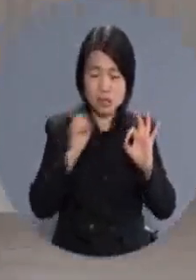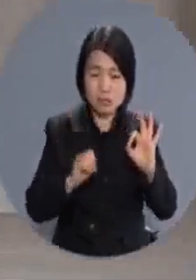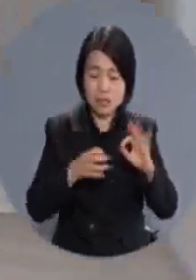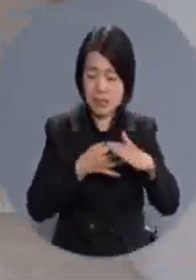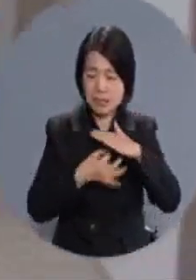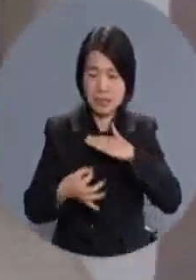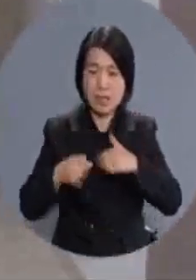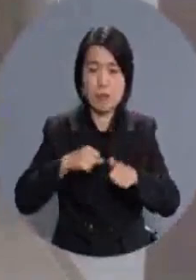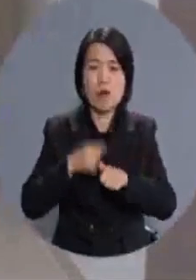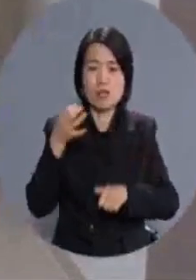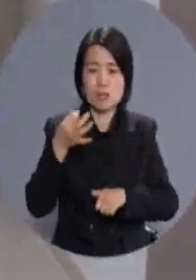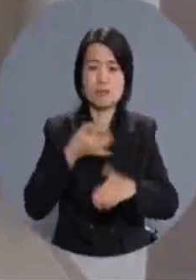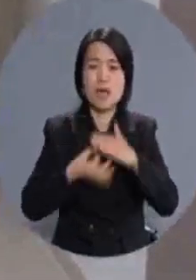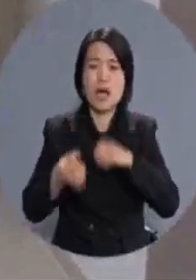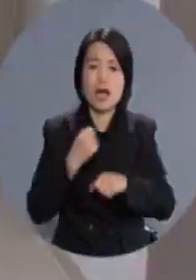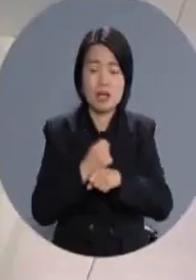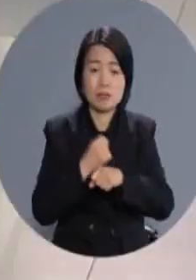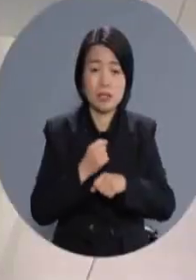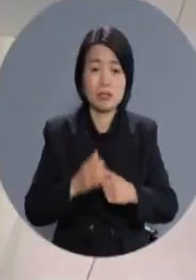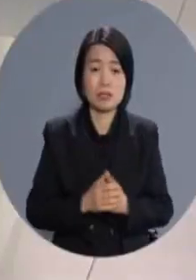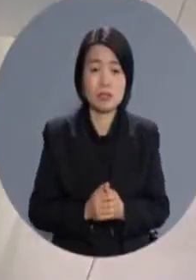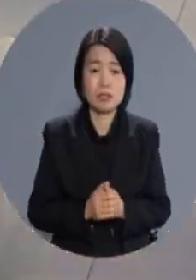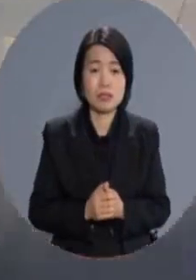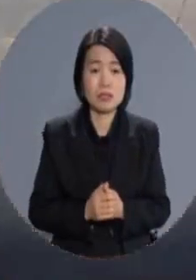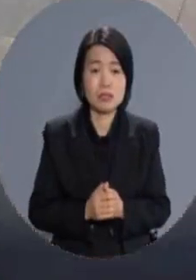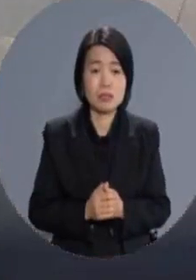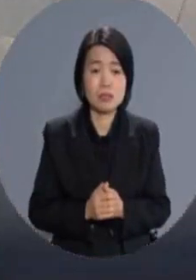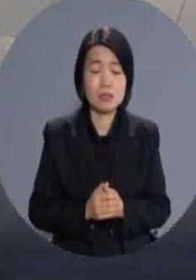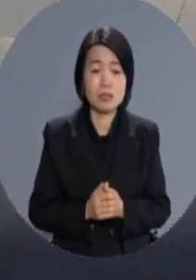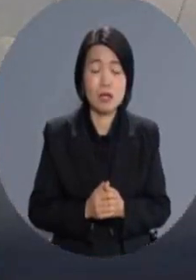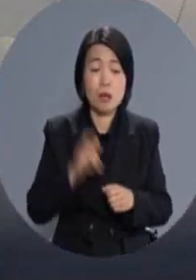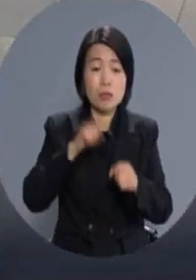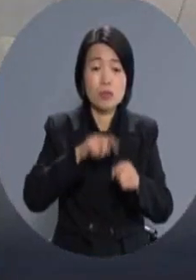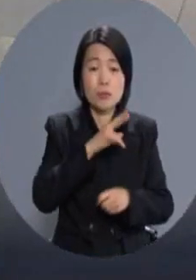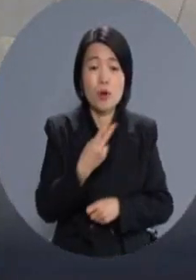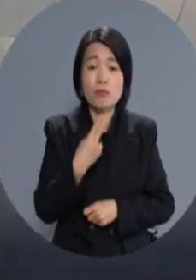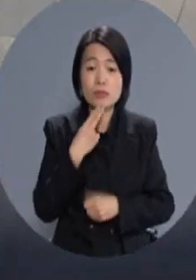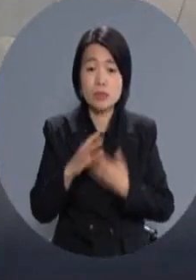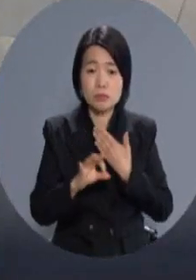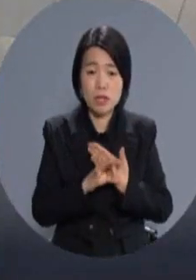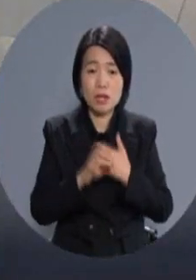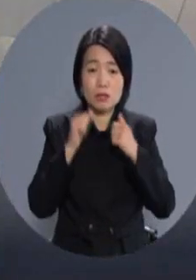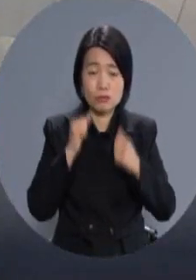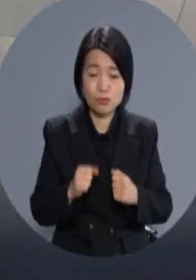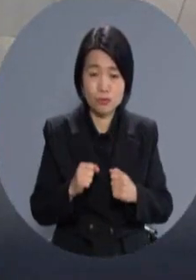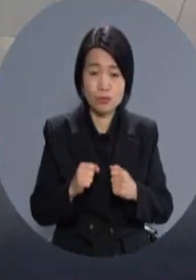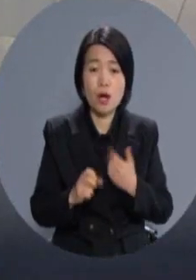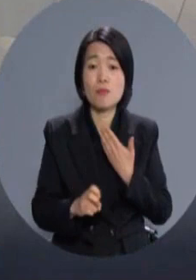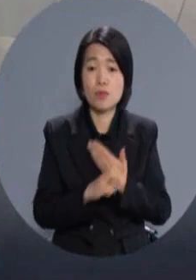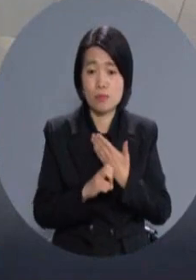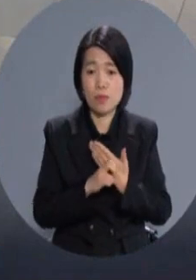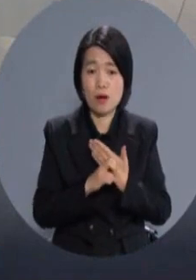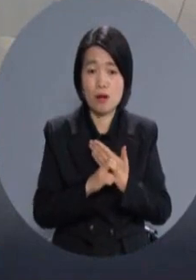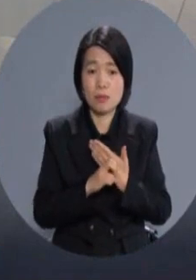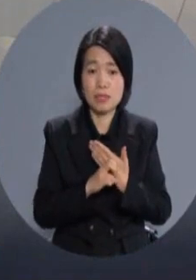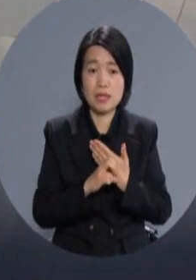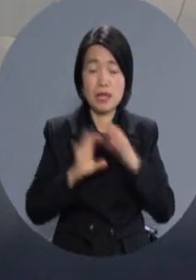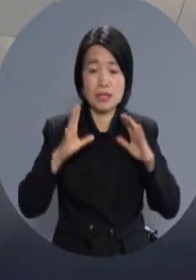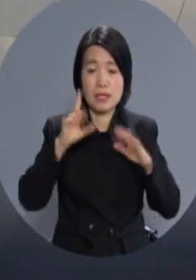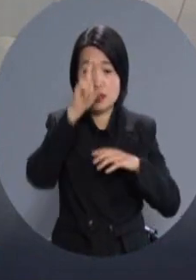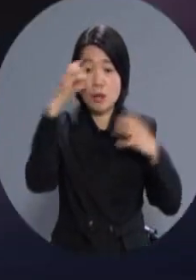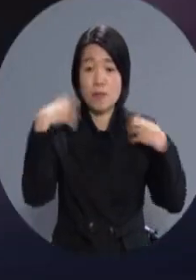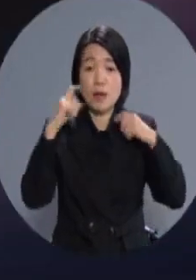이행 강제금을 내야 합니다. 용도 변경이 안 되면은 우선은 주거를 불법으로 보겠다고 좀 국가에서